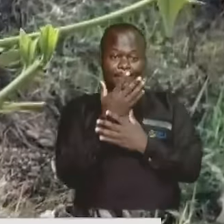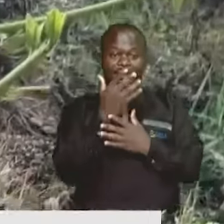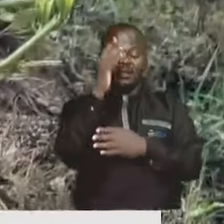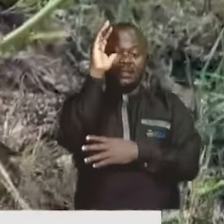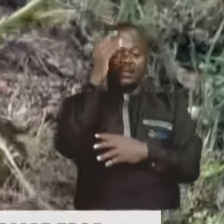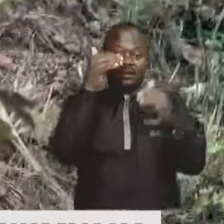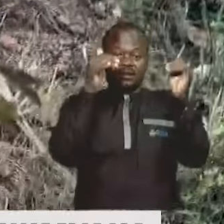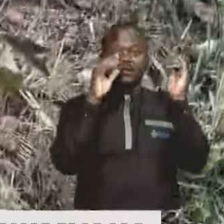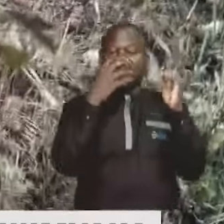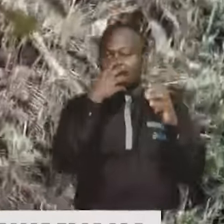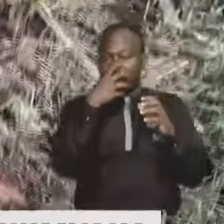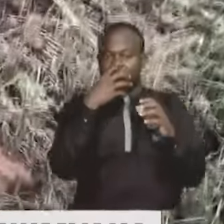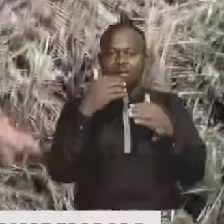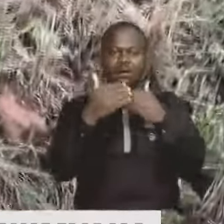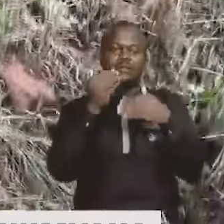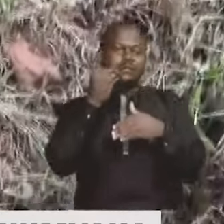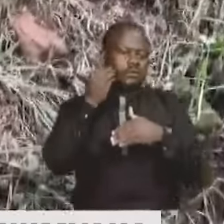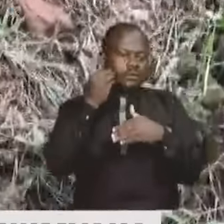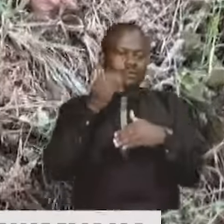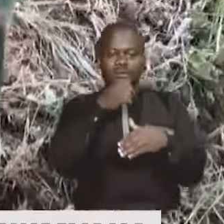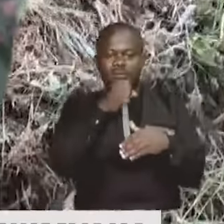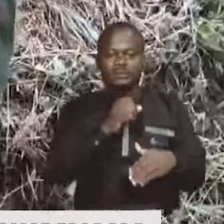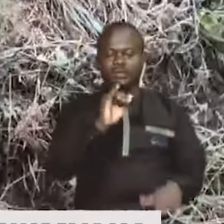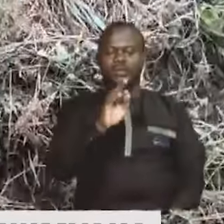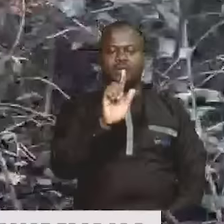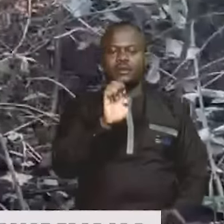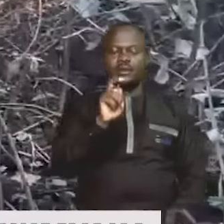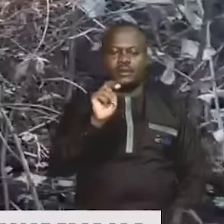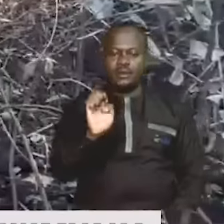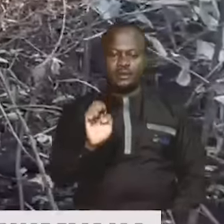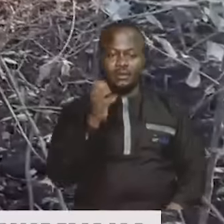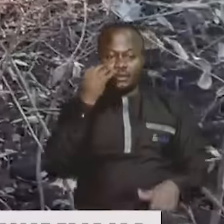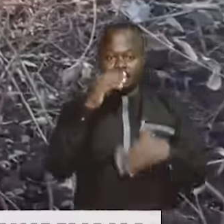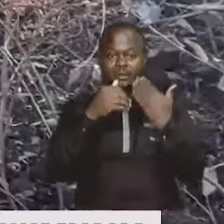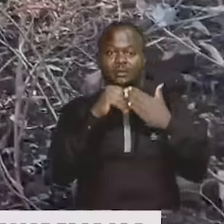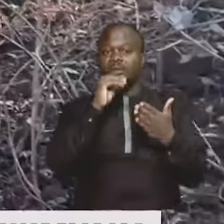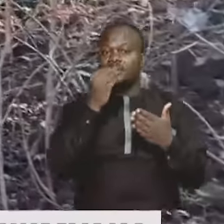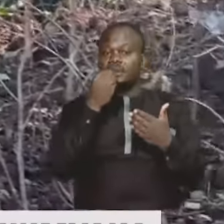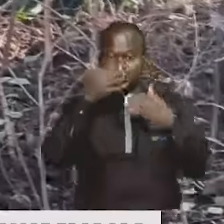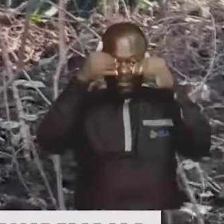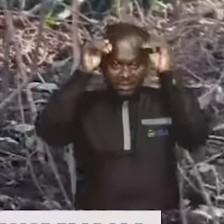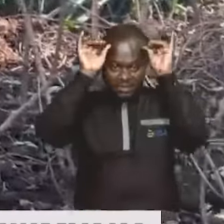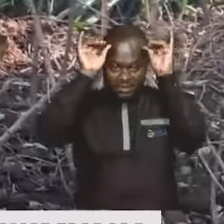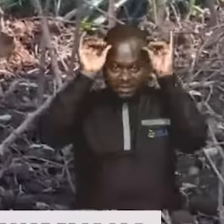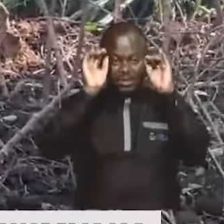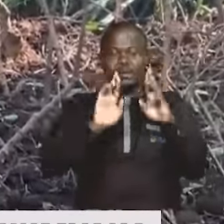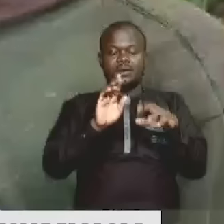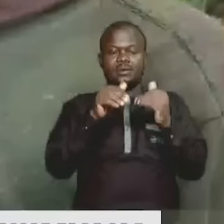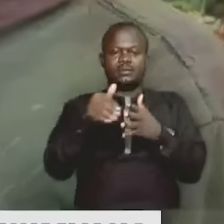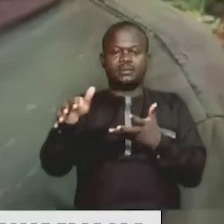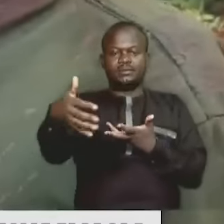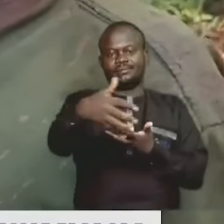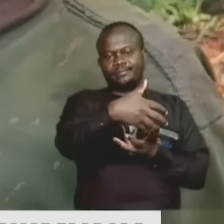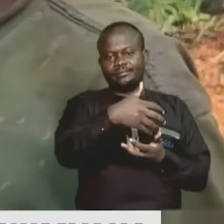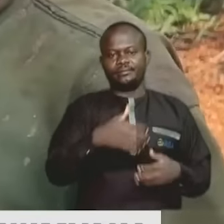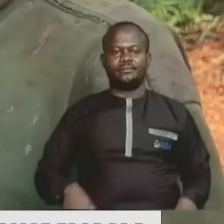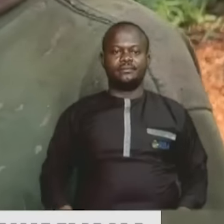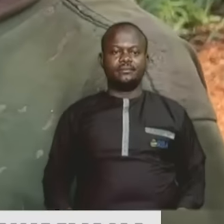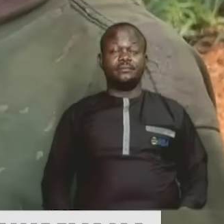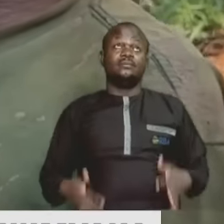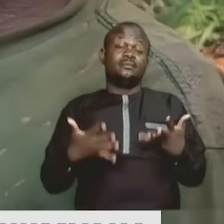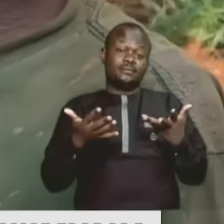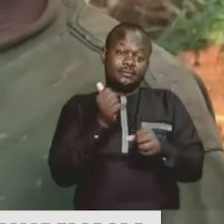kiri munsi y'urugo rwa mukecuru Julienne Muteteri wo mu Murenge wa Byumba iyo kitaribwa n'inka ubu haba ari kwitegura gusarura avoka. Nase nari